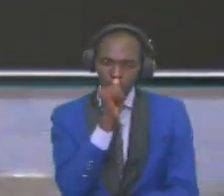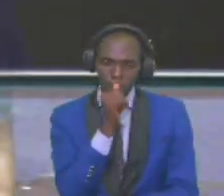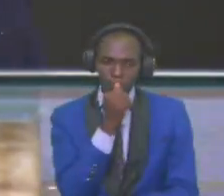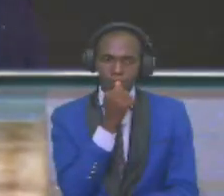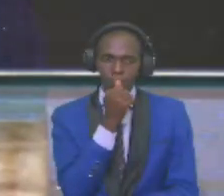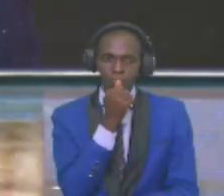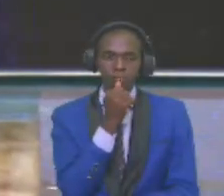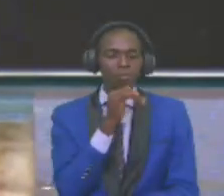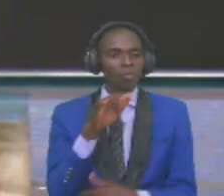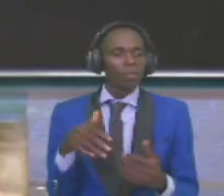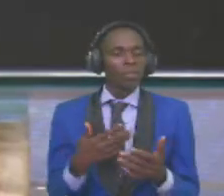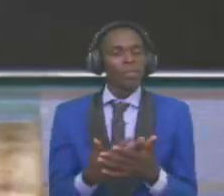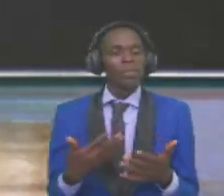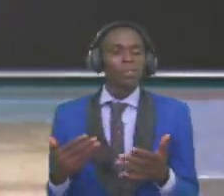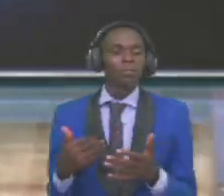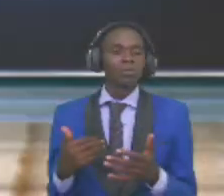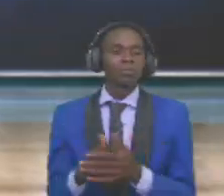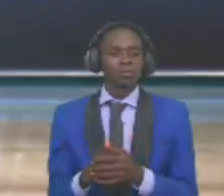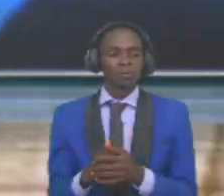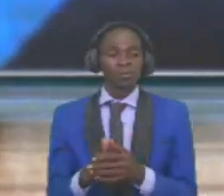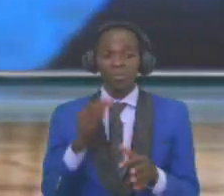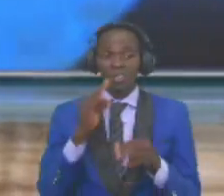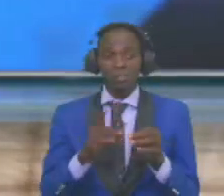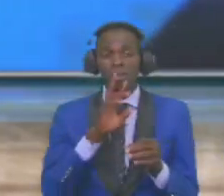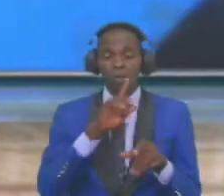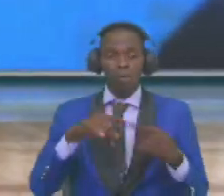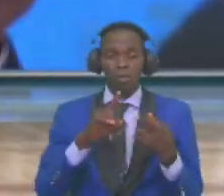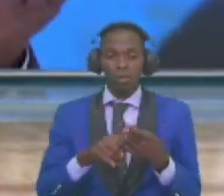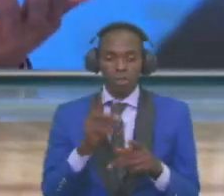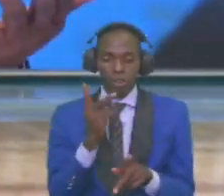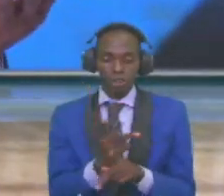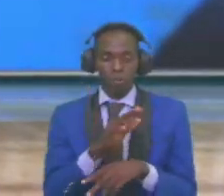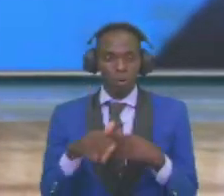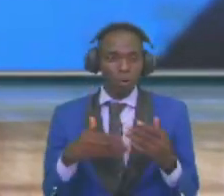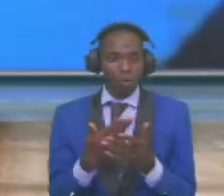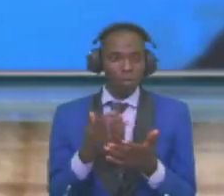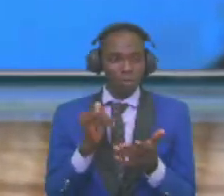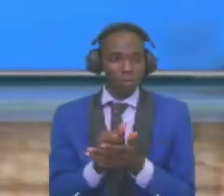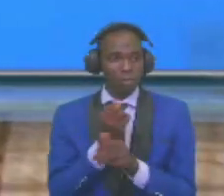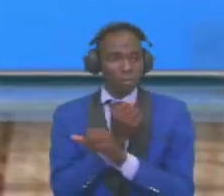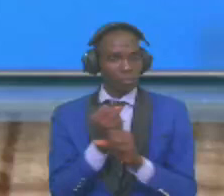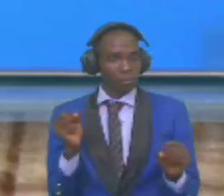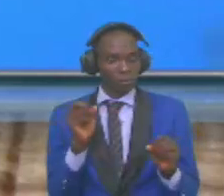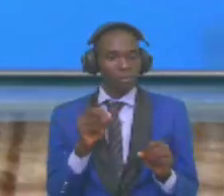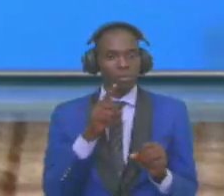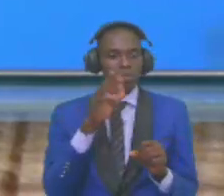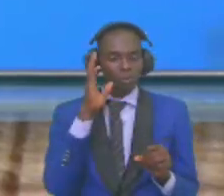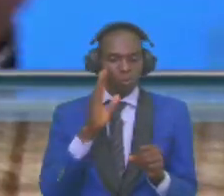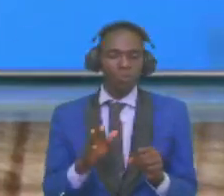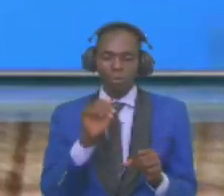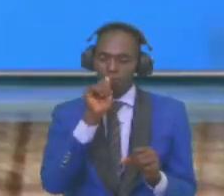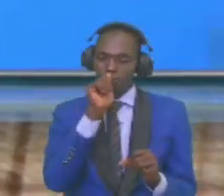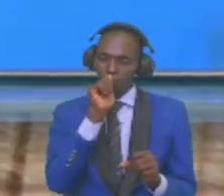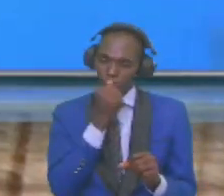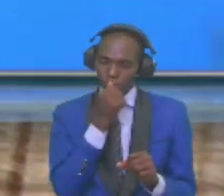elle supporte elle a supporté tout cela les garder de salut allez vous supporter tout la